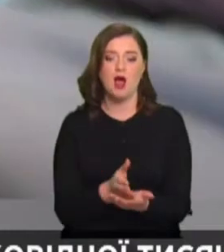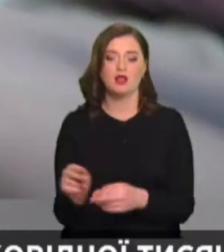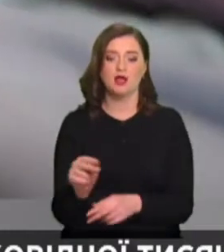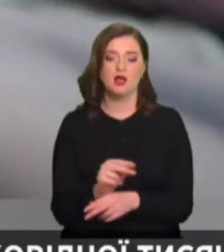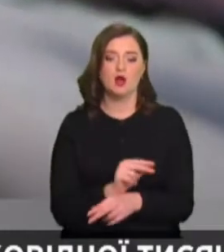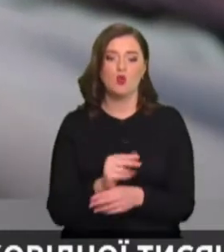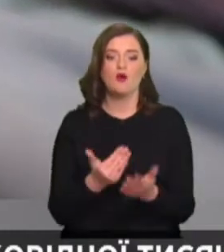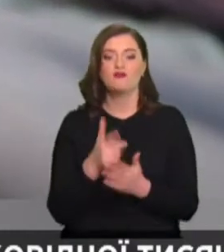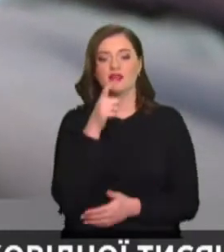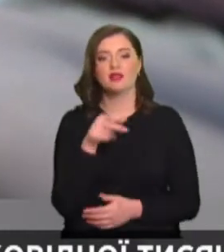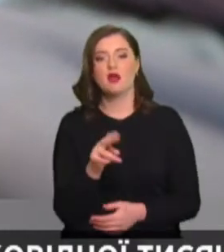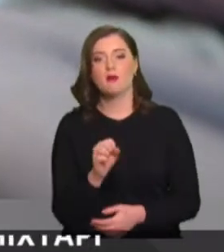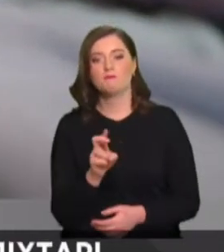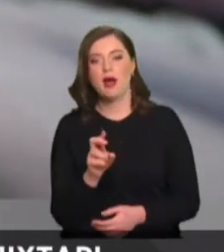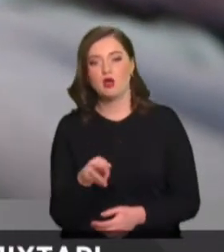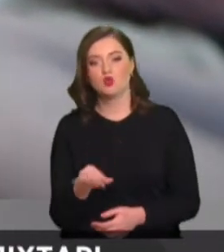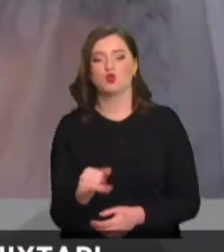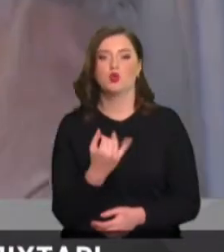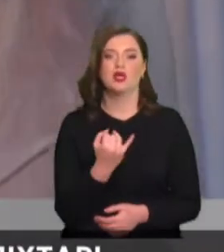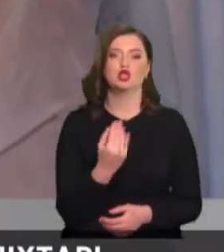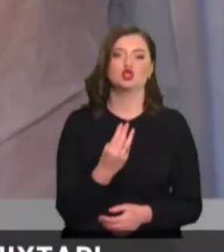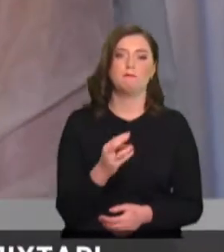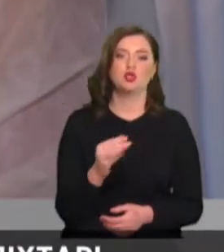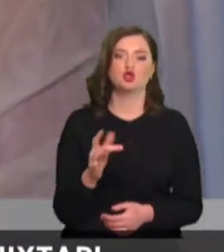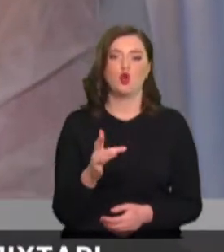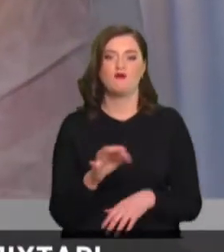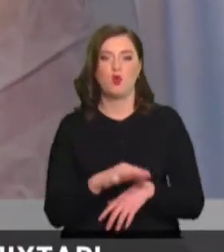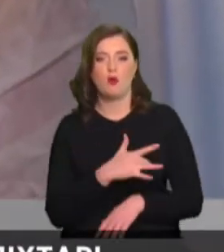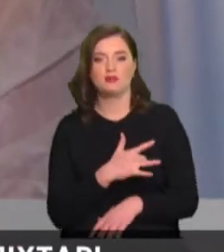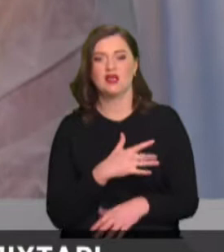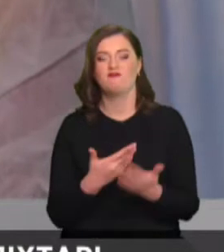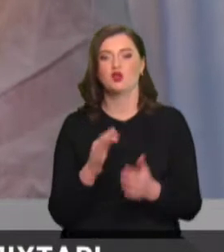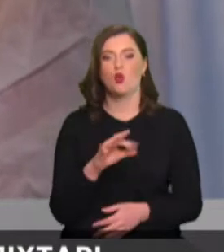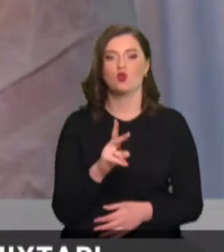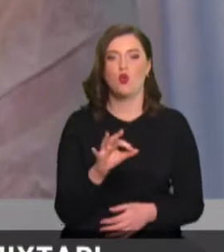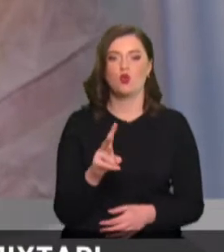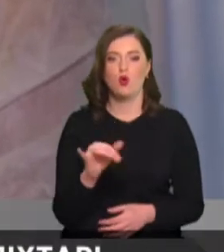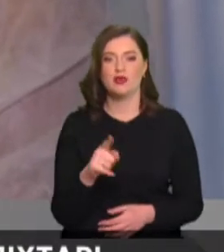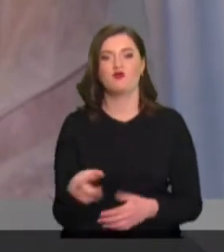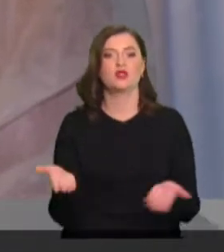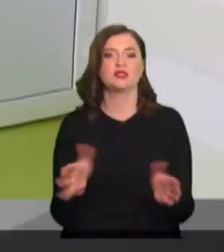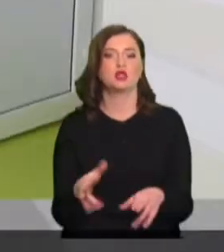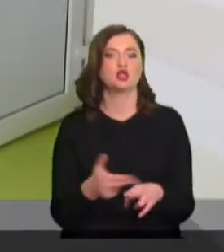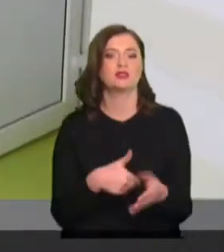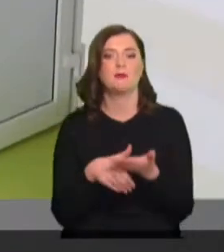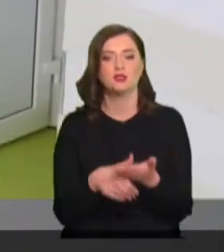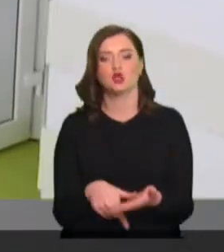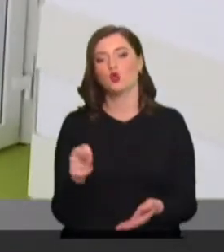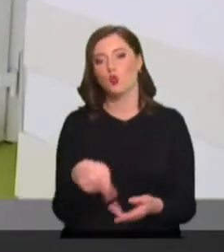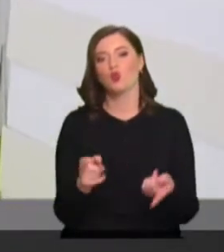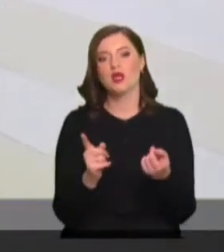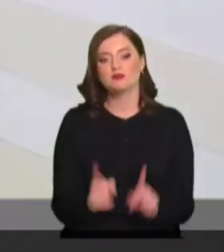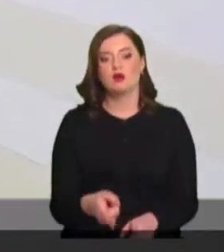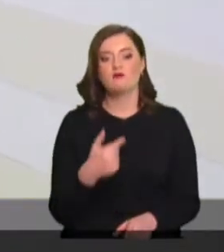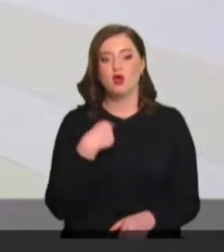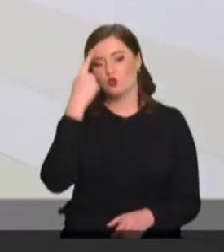від діабету, від ішемічної хвороби серця, від онкології, вони залишилися без допомоги. Тому, насправді, я думаю, що